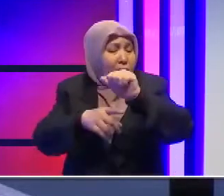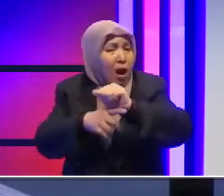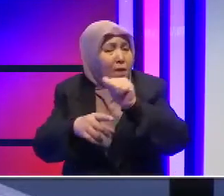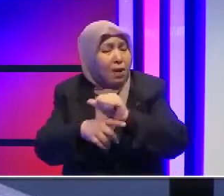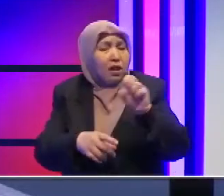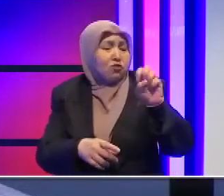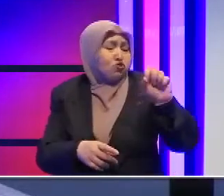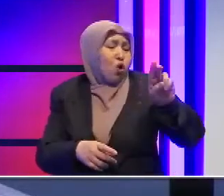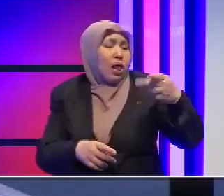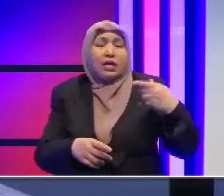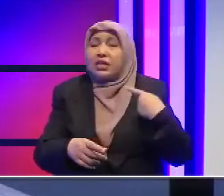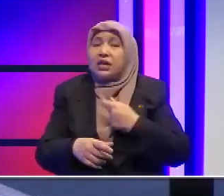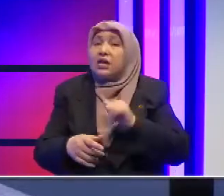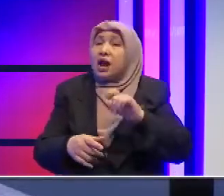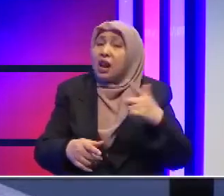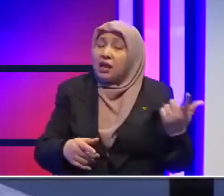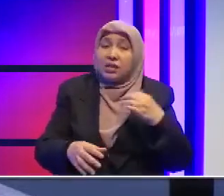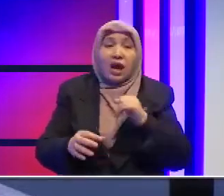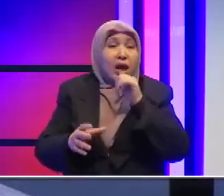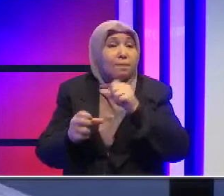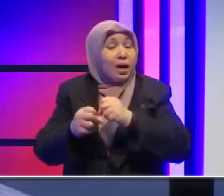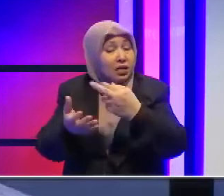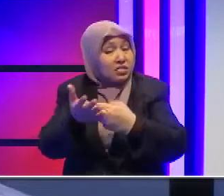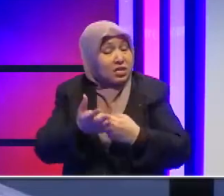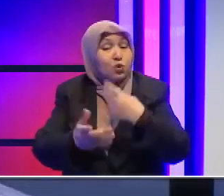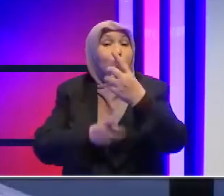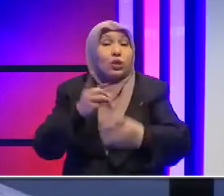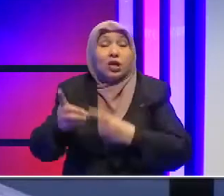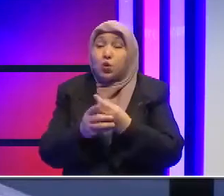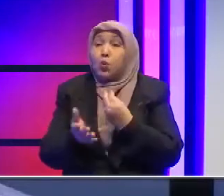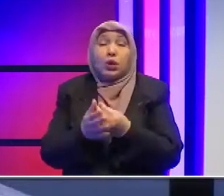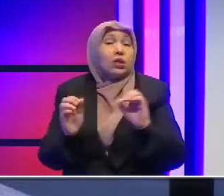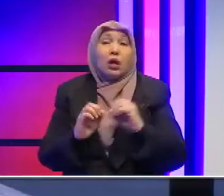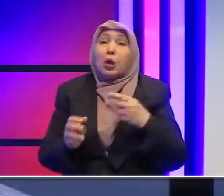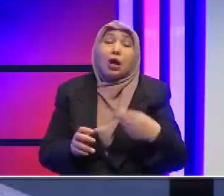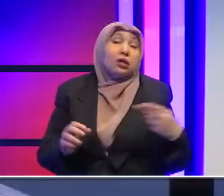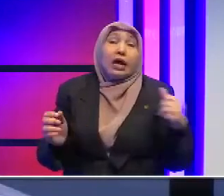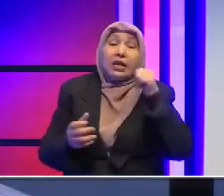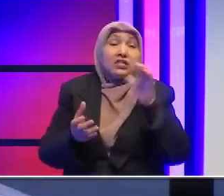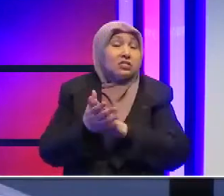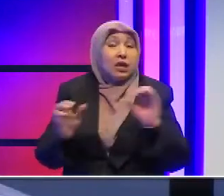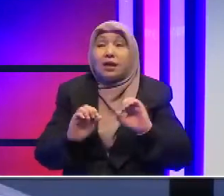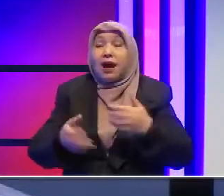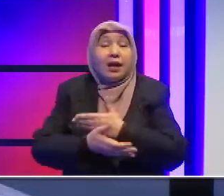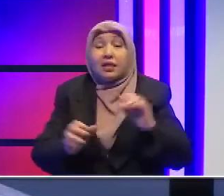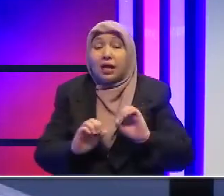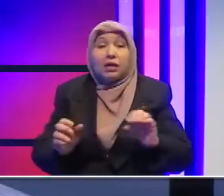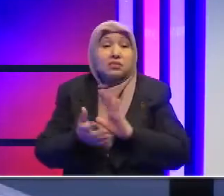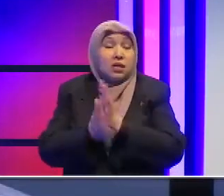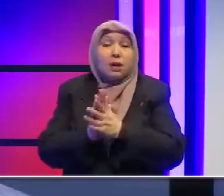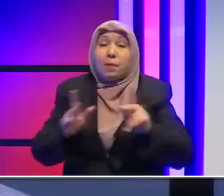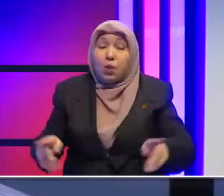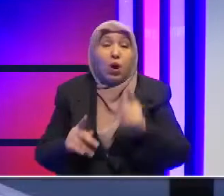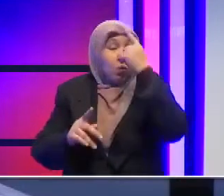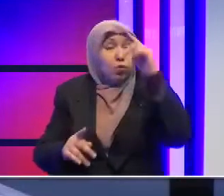saleh kita yang lain. Jangan bila kita kata dah tak dapat rezeki di dunia ini, duit tak ada, harta tak ada, isteri tak ada, anak tak ada, maka kita kata peluang